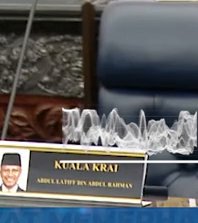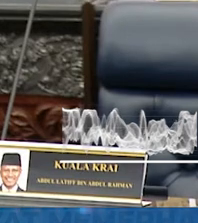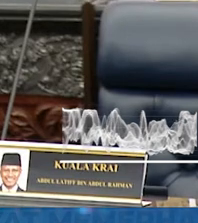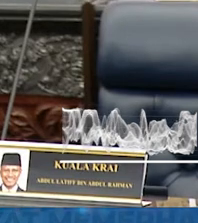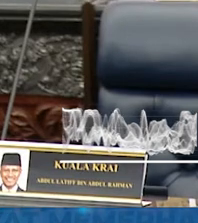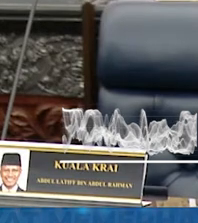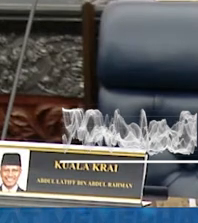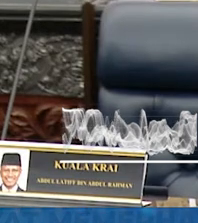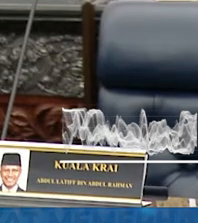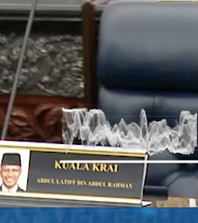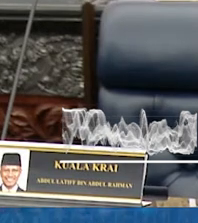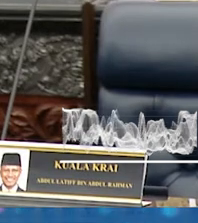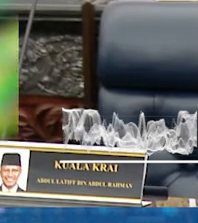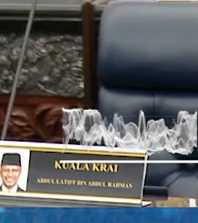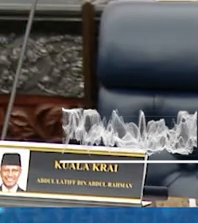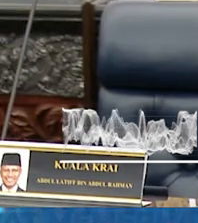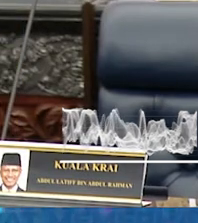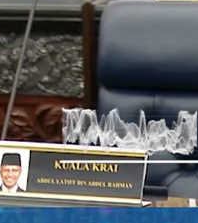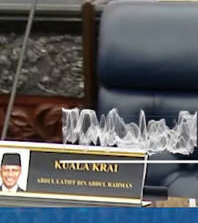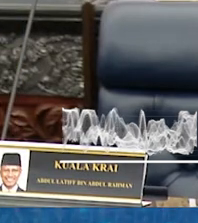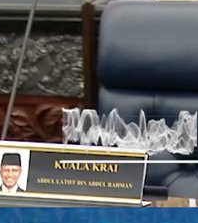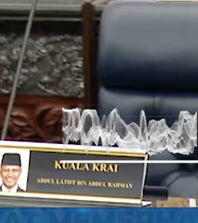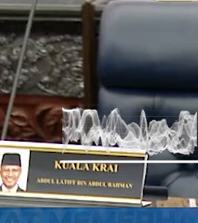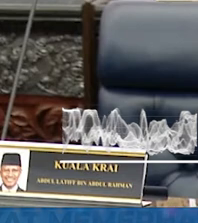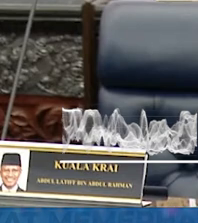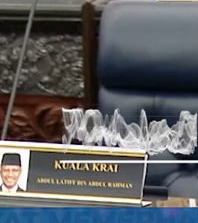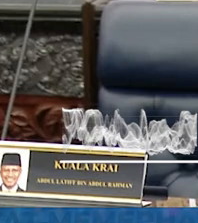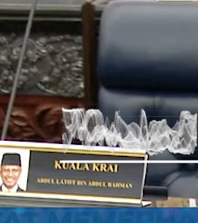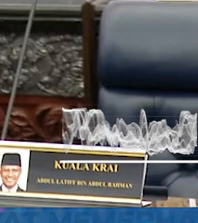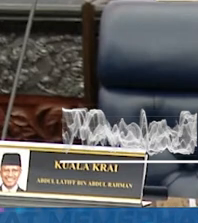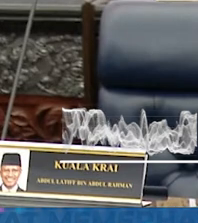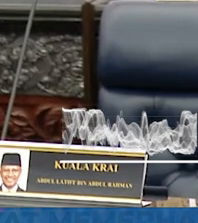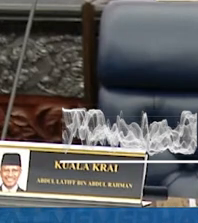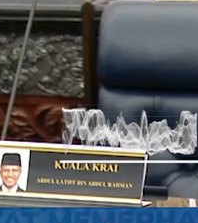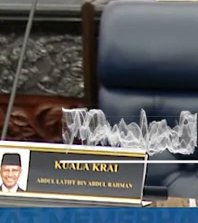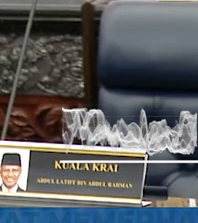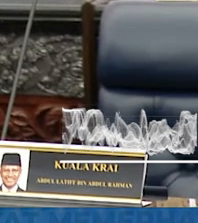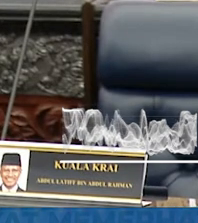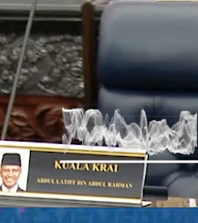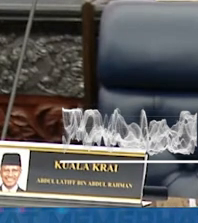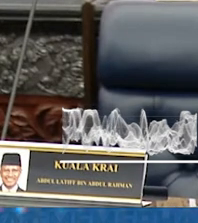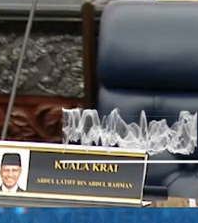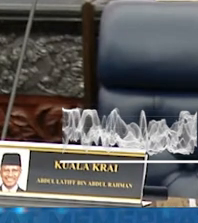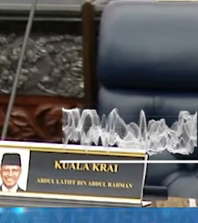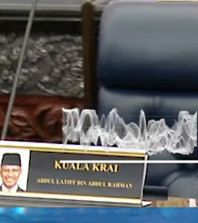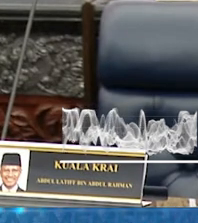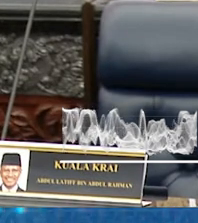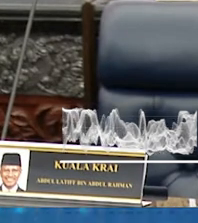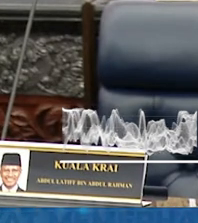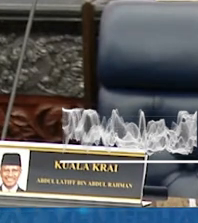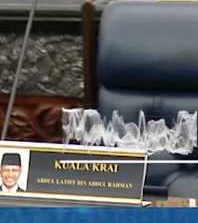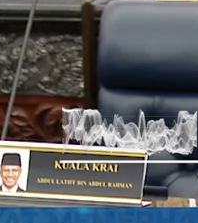garis panduan tentang perkara-perkara yang boleh diucapkan atau tidak boleh